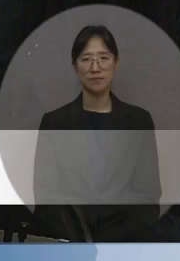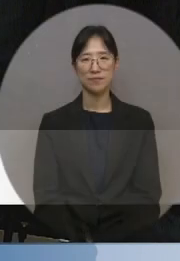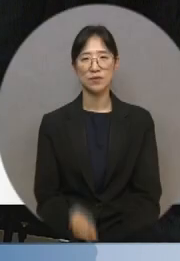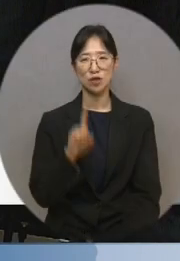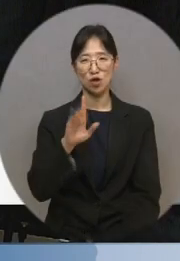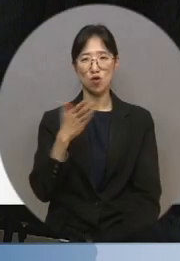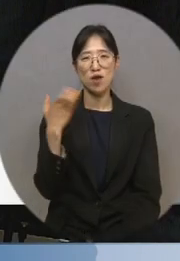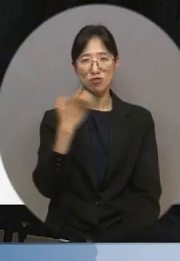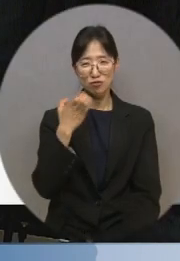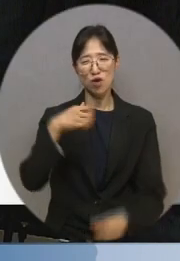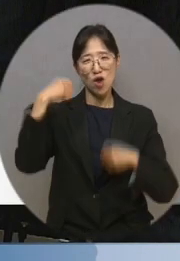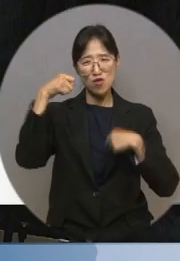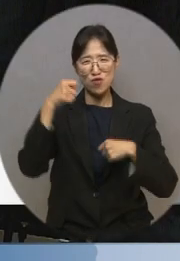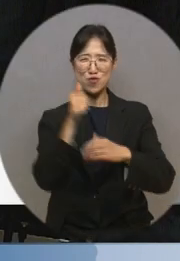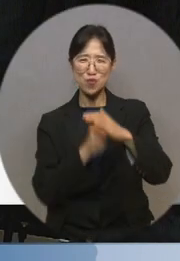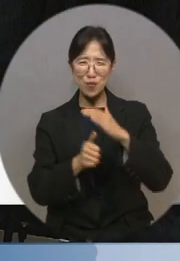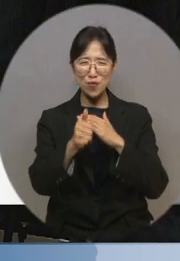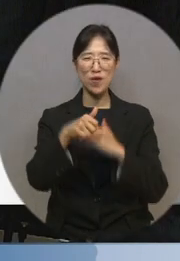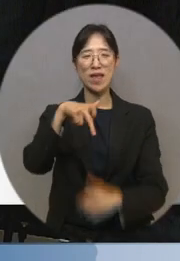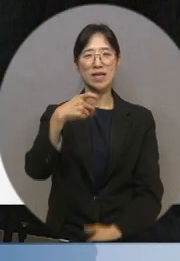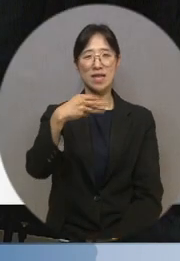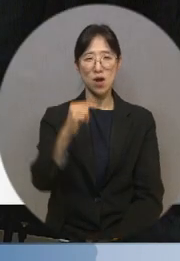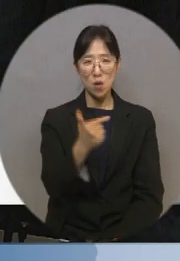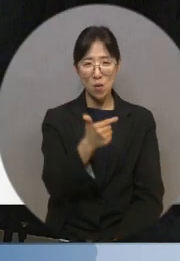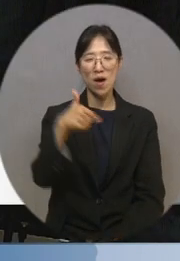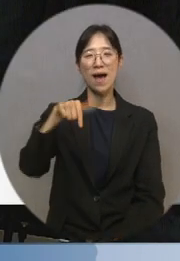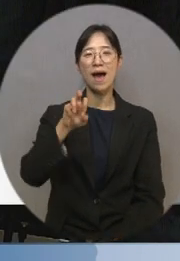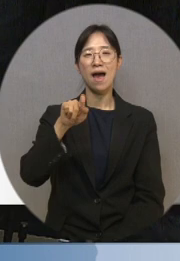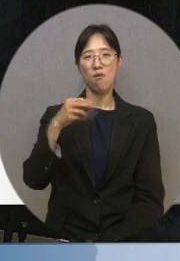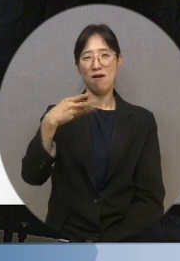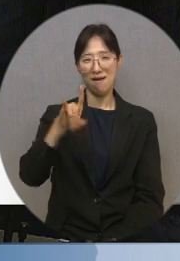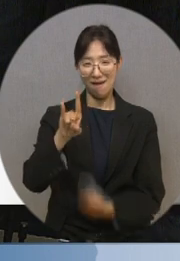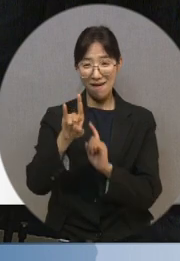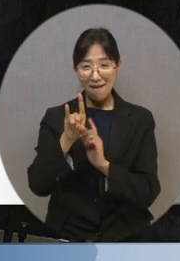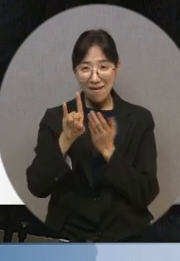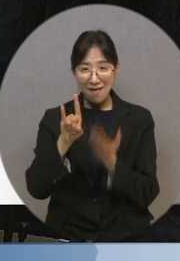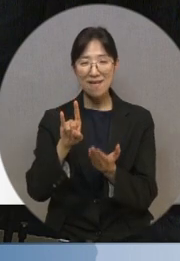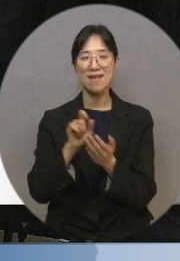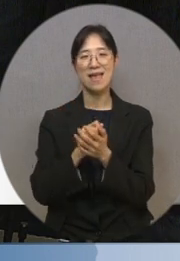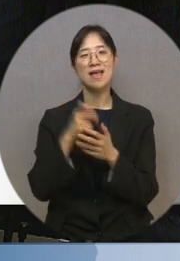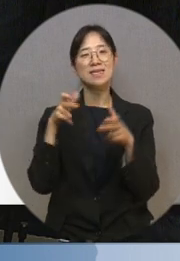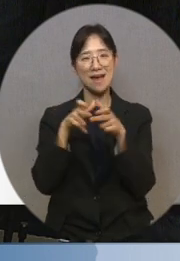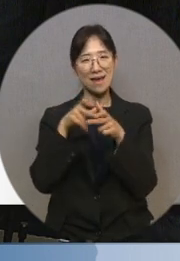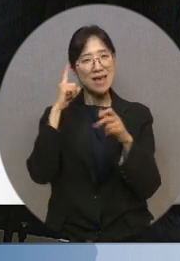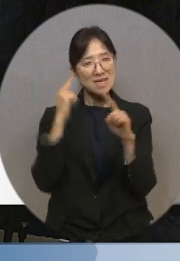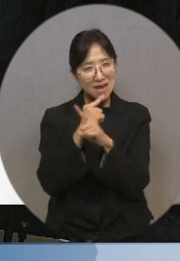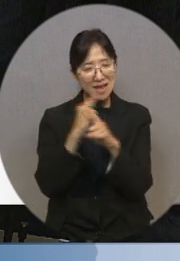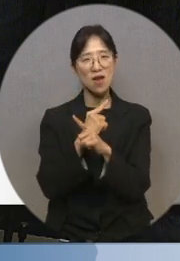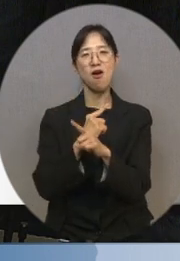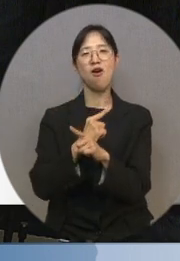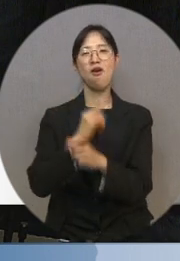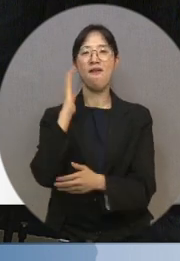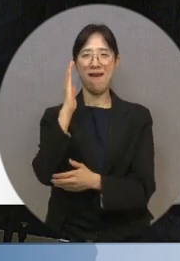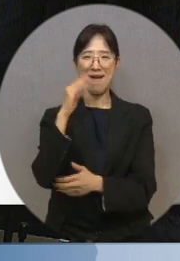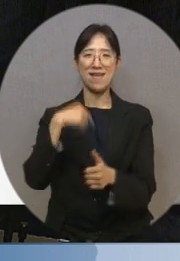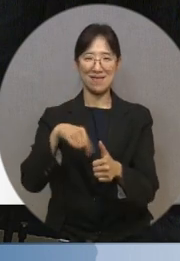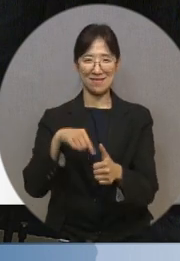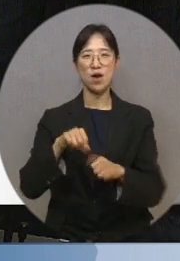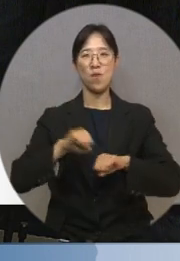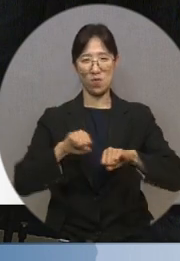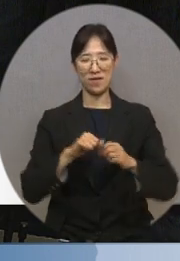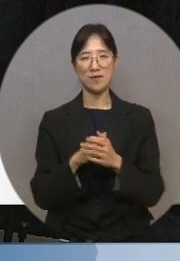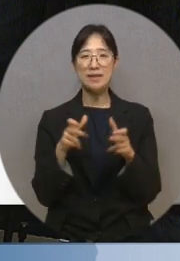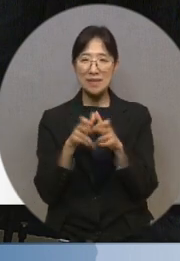90년대 댄스 황제로 불렸던 클론 강원래 씨가 장애 인식 개선 강사로 활동하고 있습니다. 이날 행사는